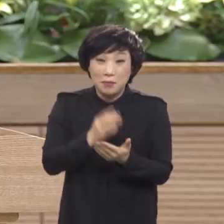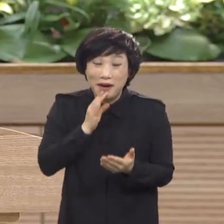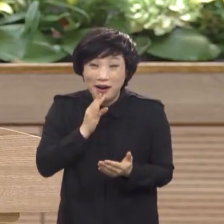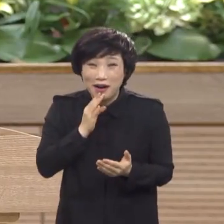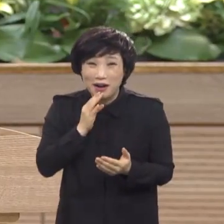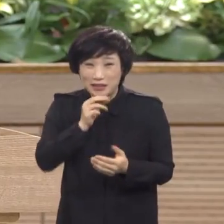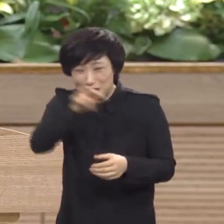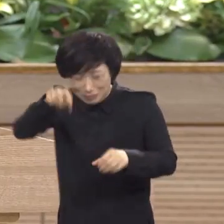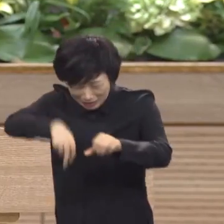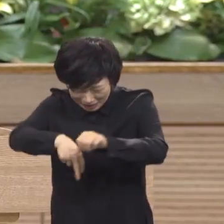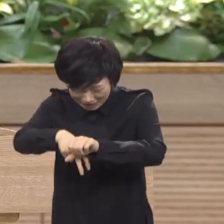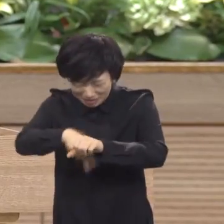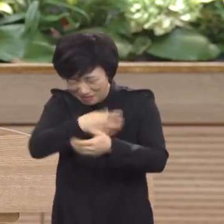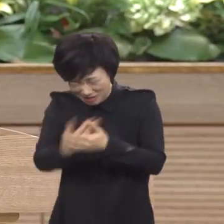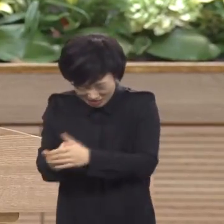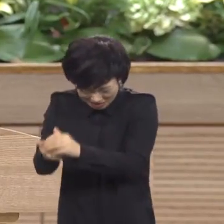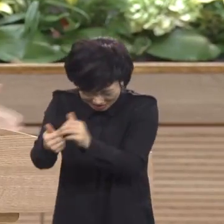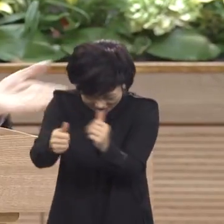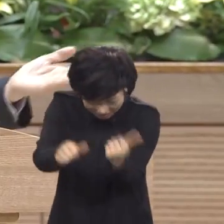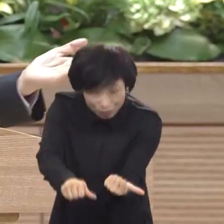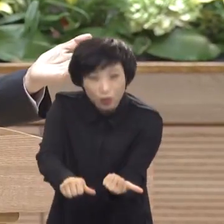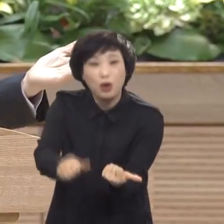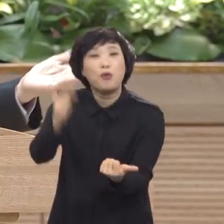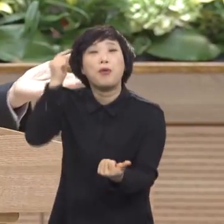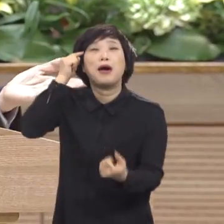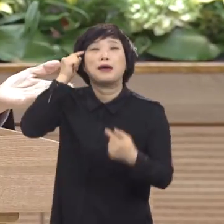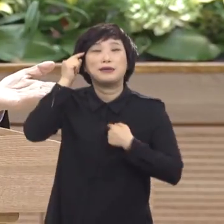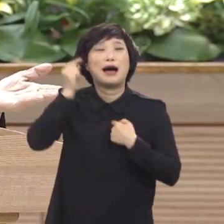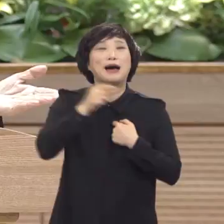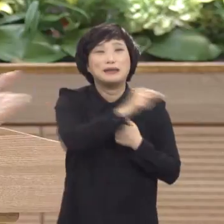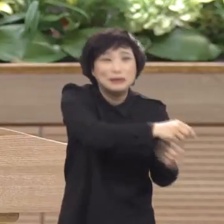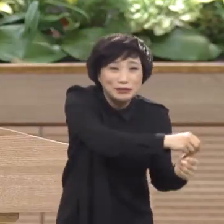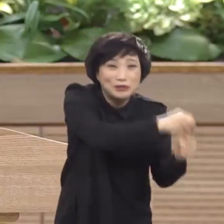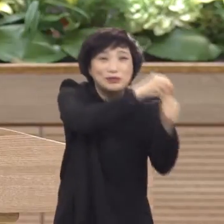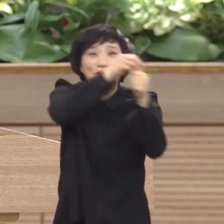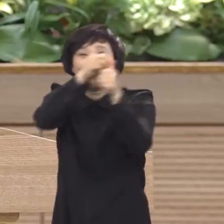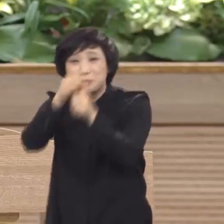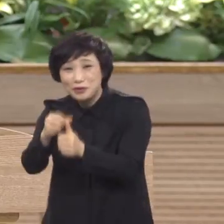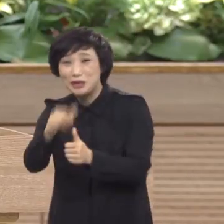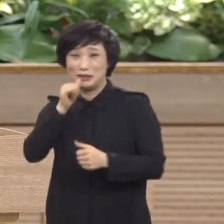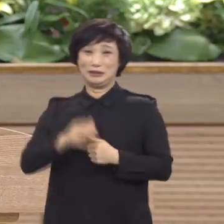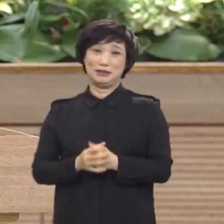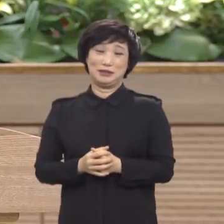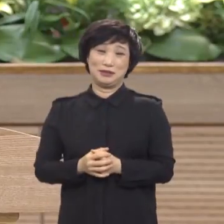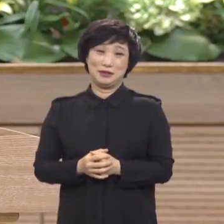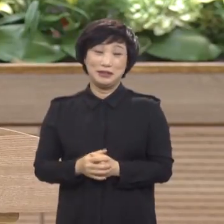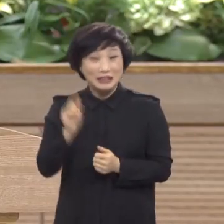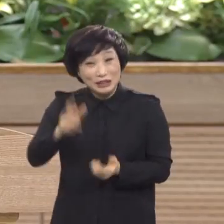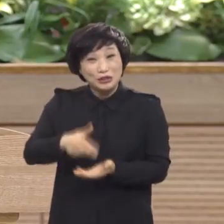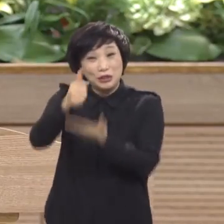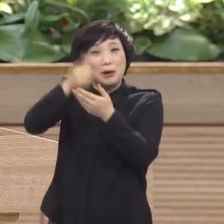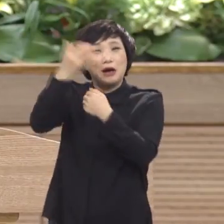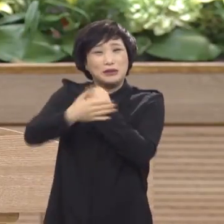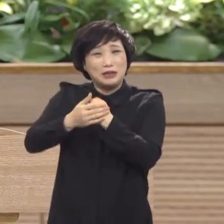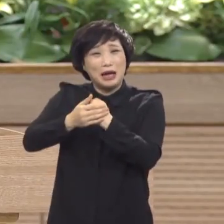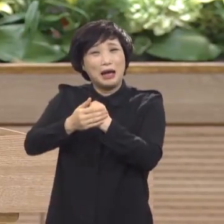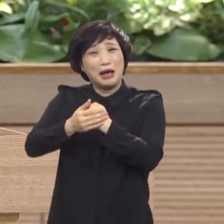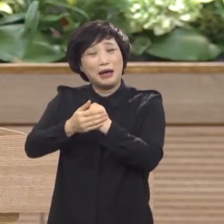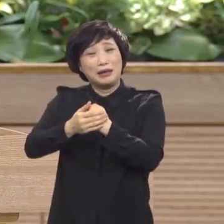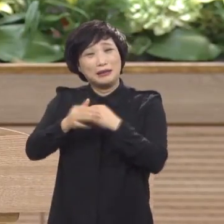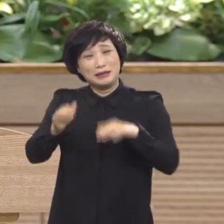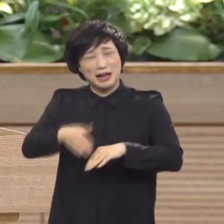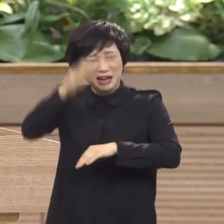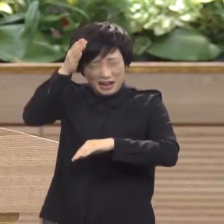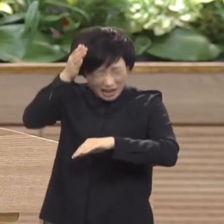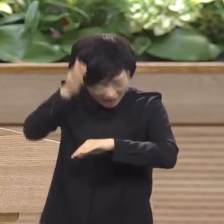잔인하게 피 흘려서 죽으셔서 나를 구원했으니 그 은혜가